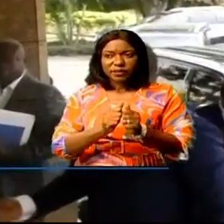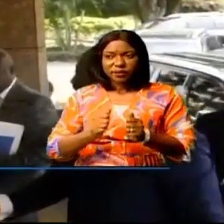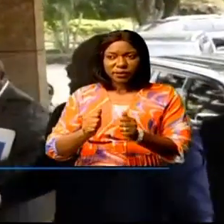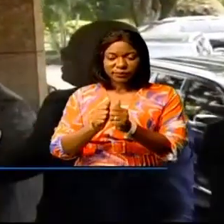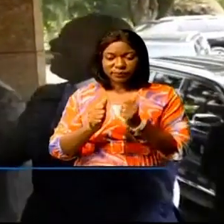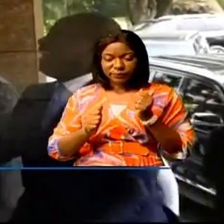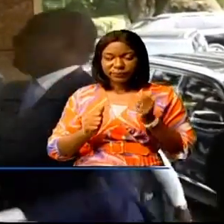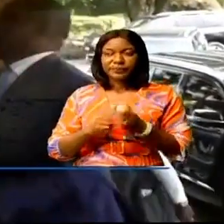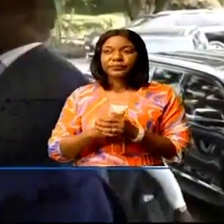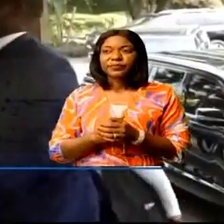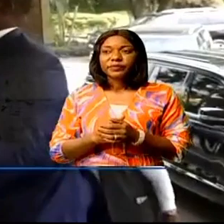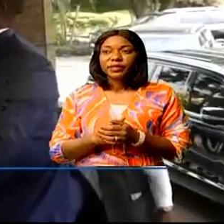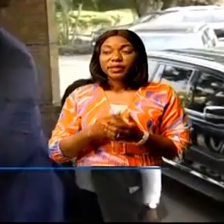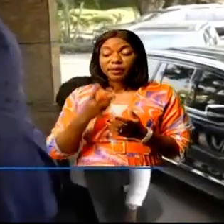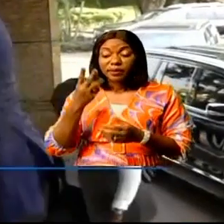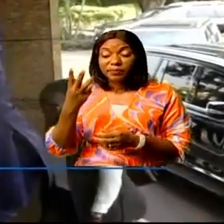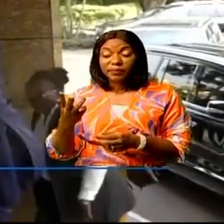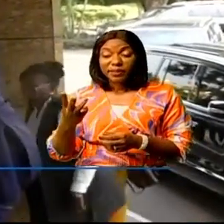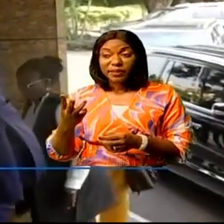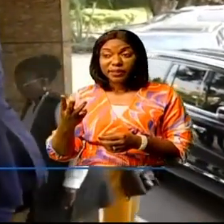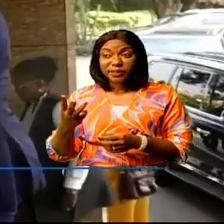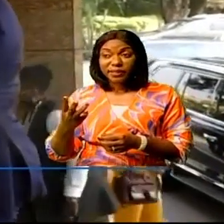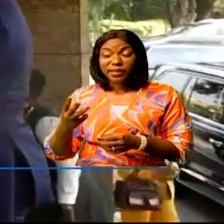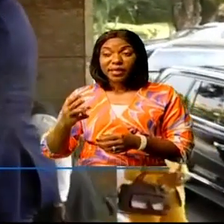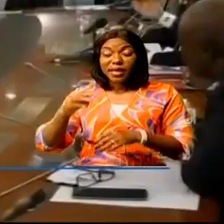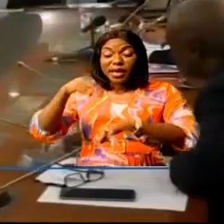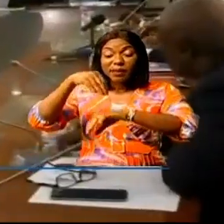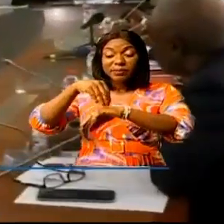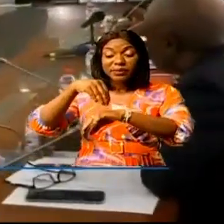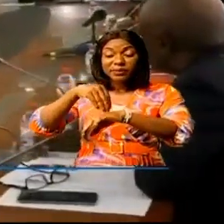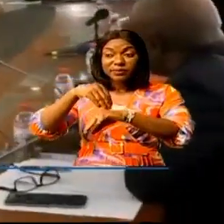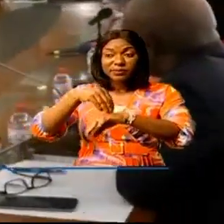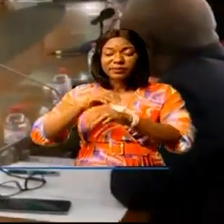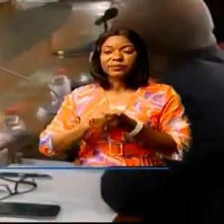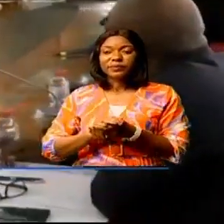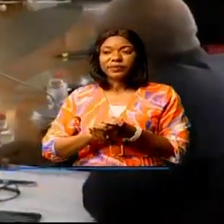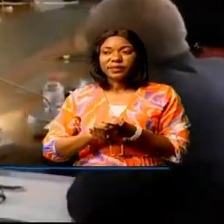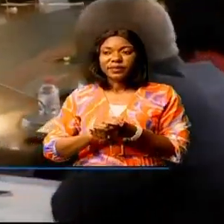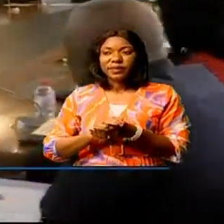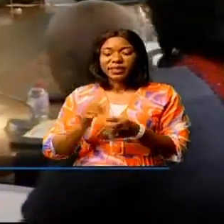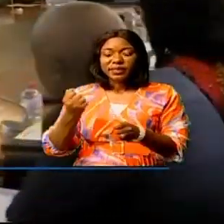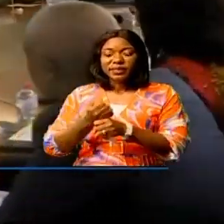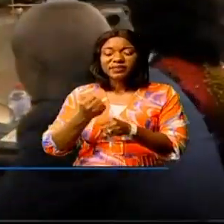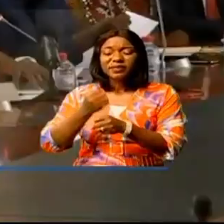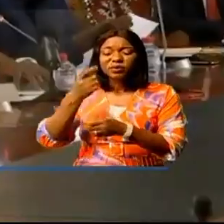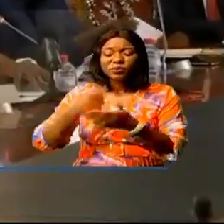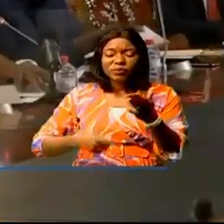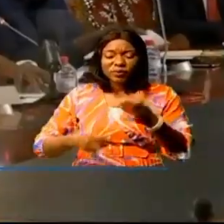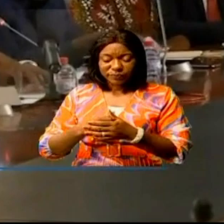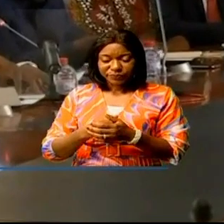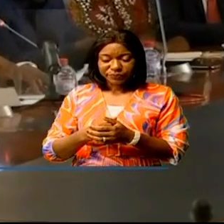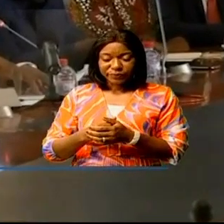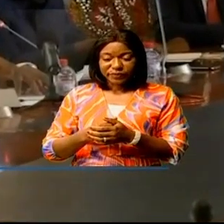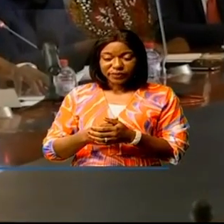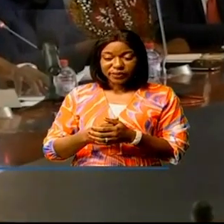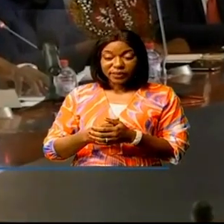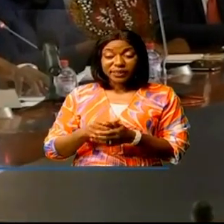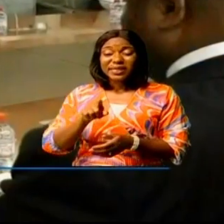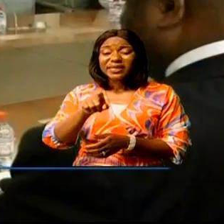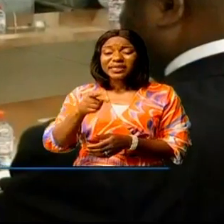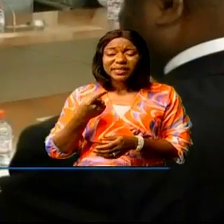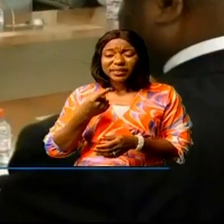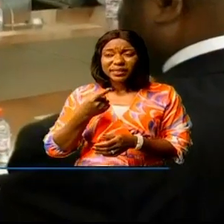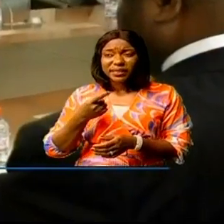Ils se sont retrouvés ce mercredi à Brazzaville pour échanger autour de la gestion physique de leurs pays respectifs. Eux, les